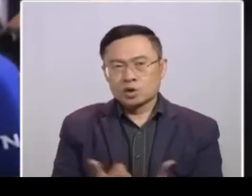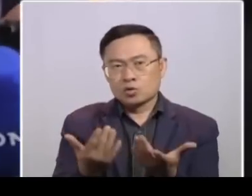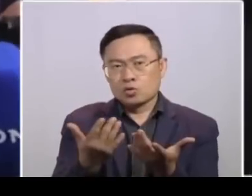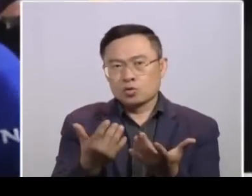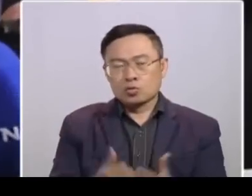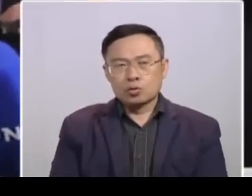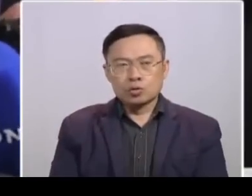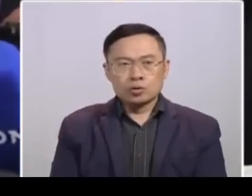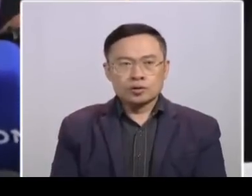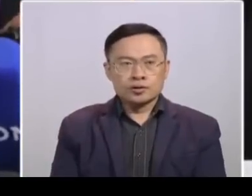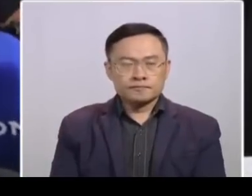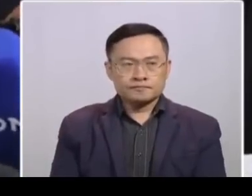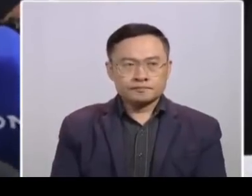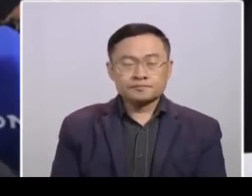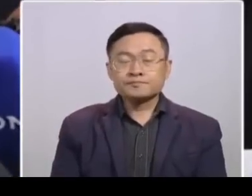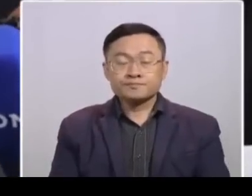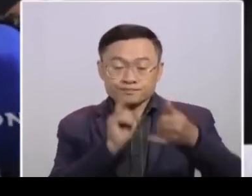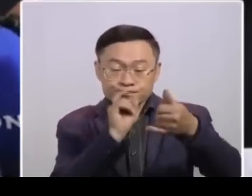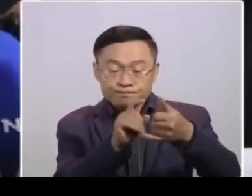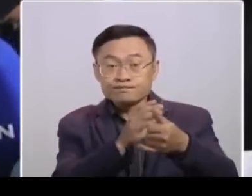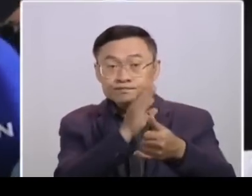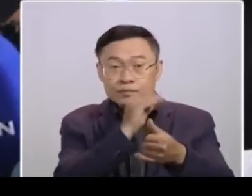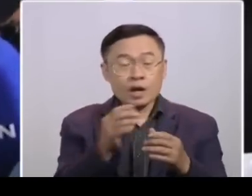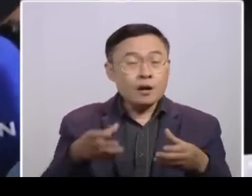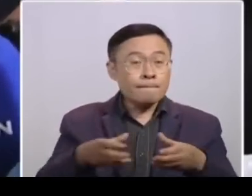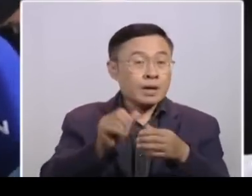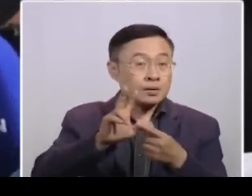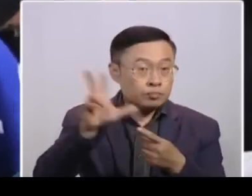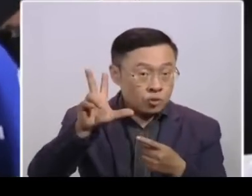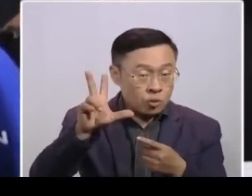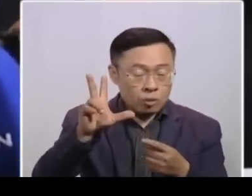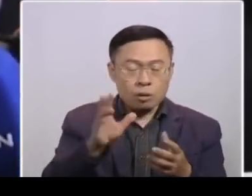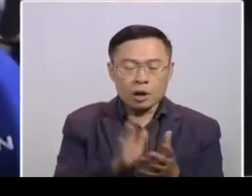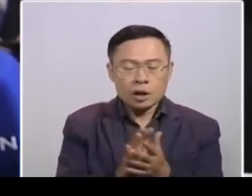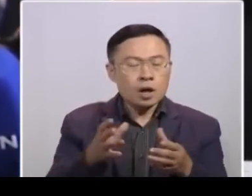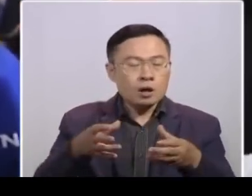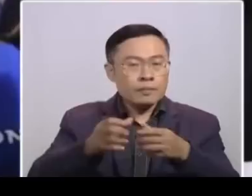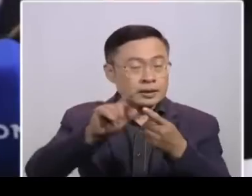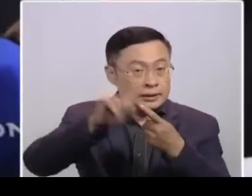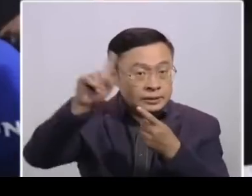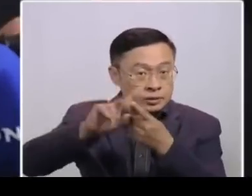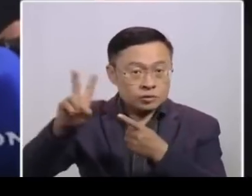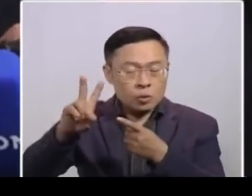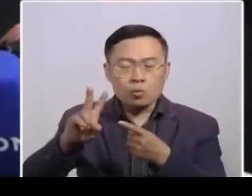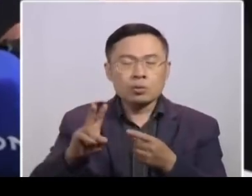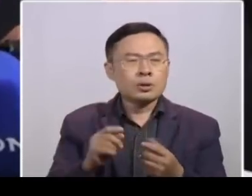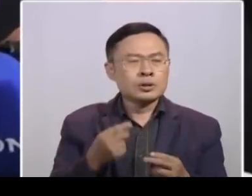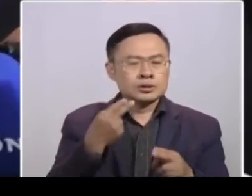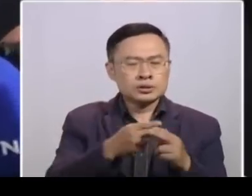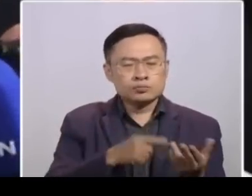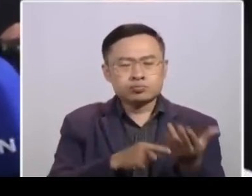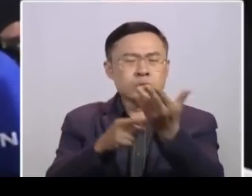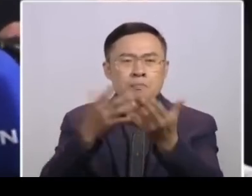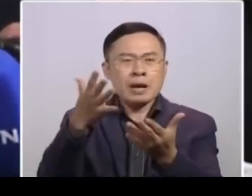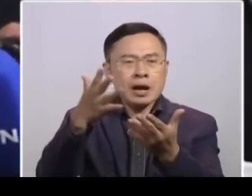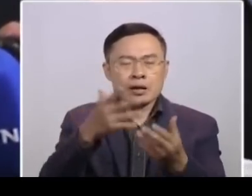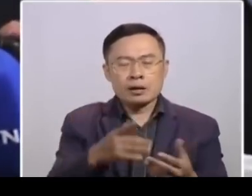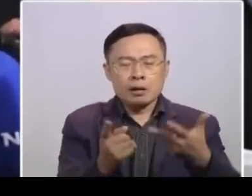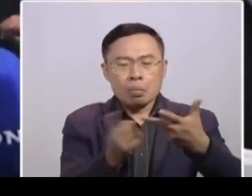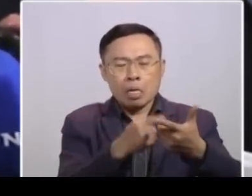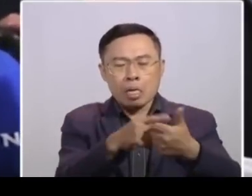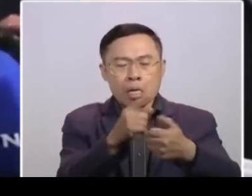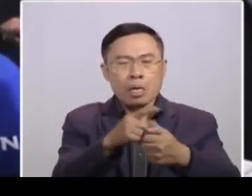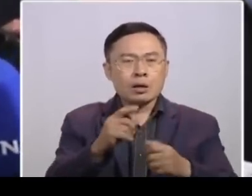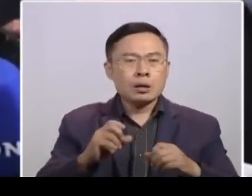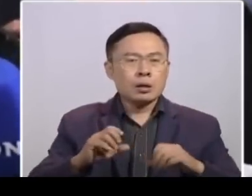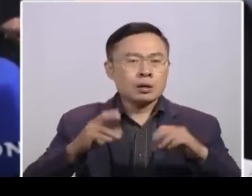บอกว่าไปถึงทางตันเนี่ยพรรคเบอร์3กับพรรคเบอร์4เนี่ยคุณอนุทิน ก็ พร้อม ป็นนายก ก็ให้ถึงวันนั้นก่อนนะฮะให้ถึงวันนั้นก่อน